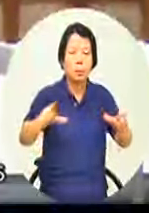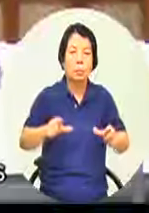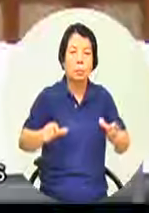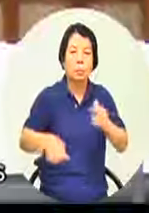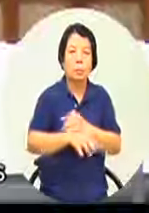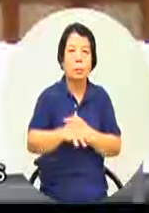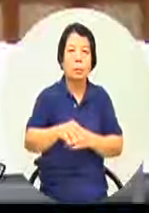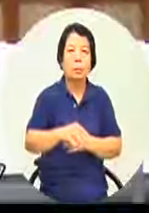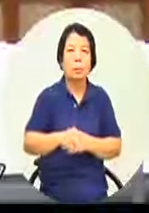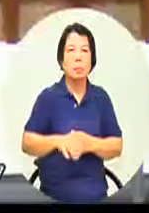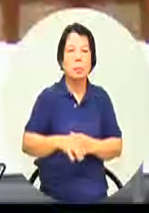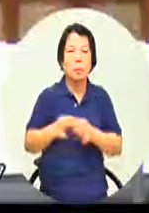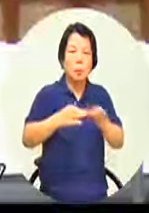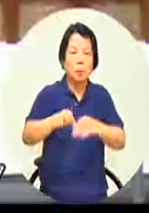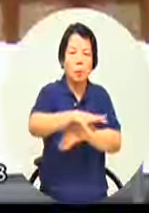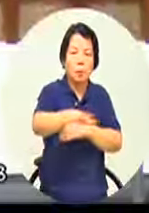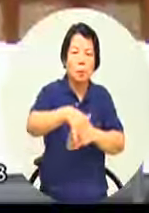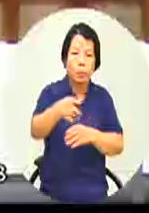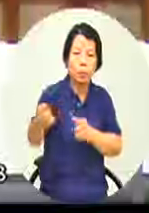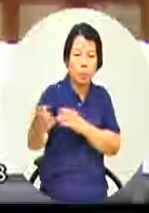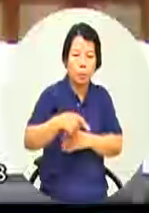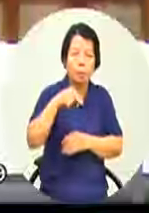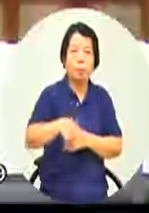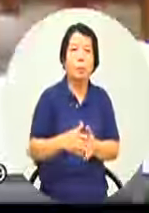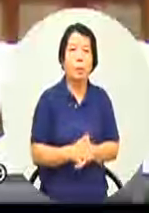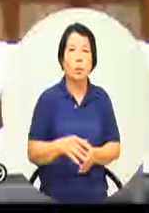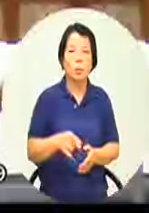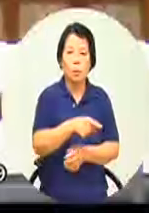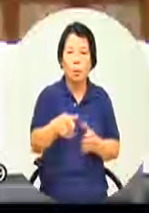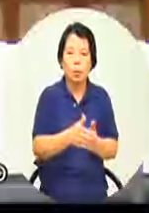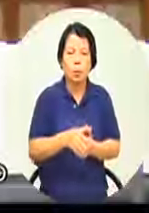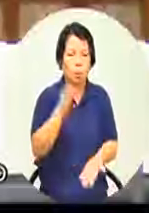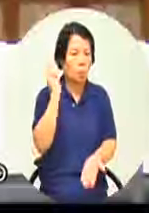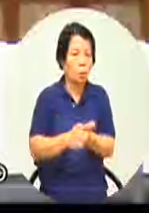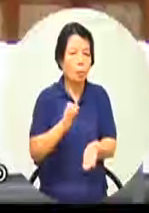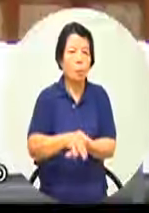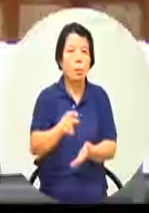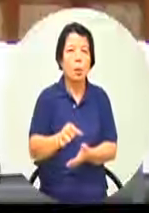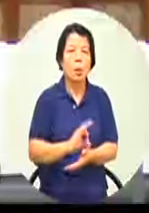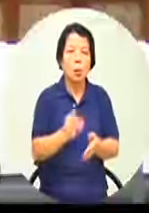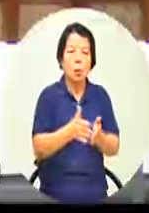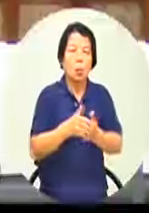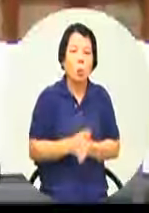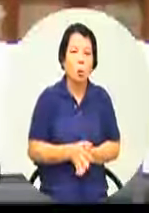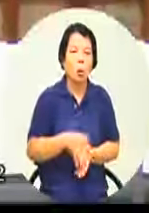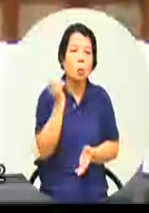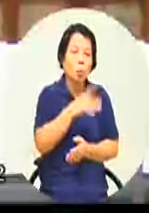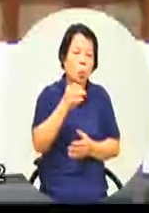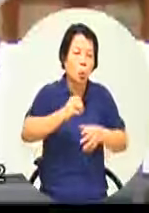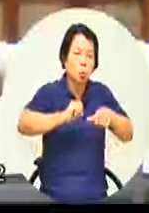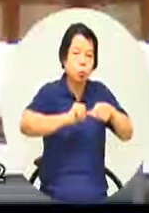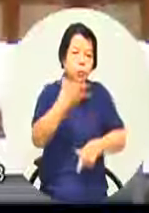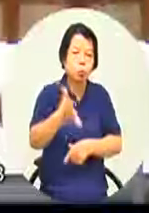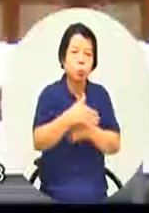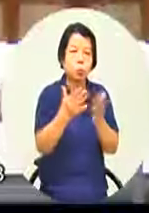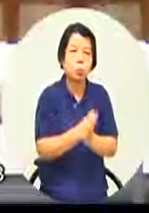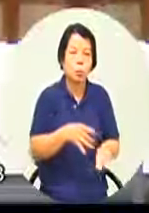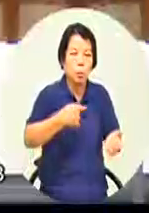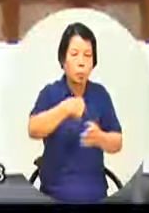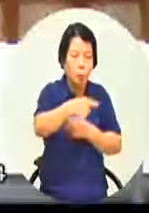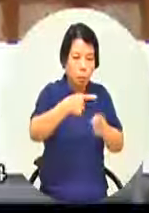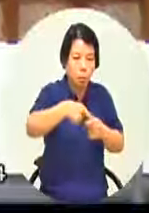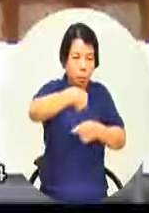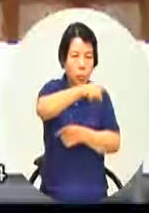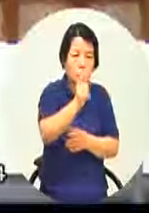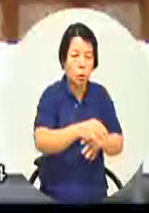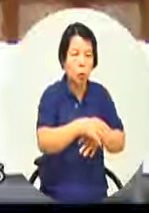啊，你们大家如果要查菜价就来我家，啊，我家都比别人比较俗，啊，你如果拍摄公布，啊，但是要查应该去查较贵的。